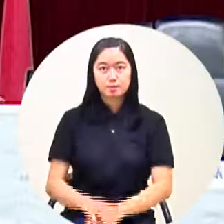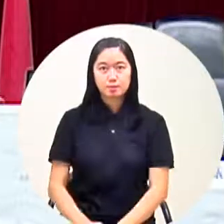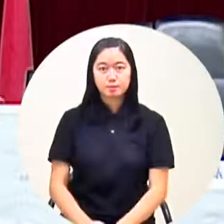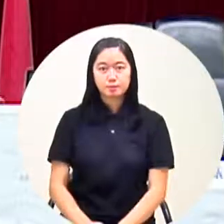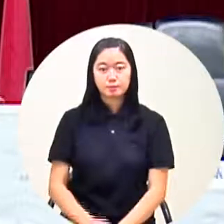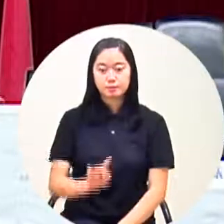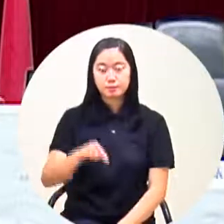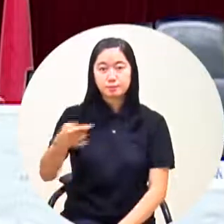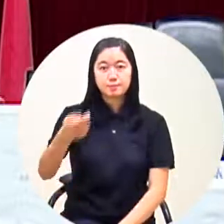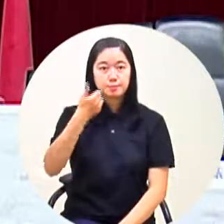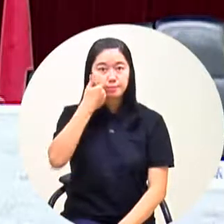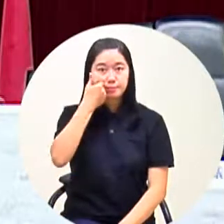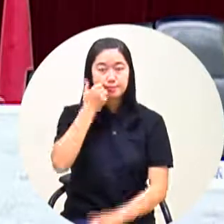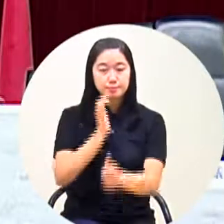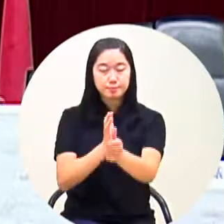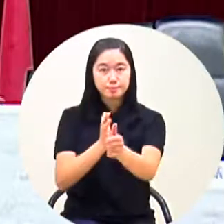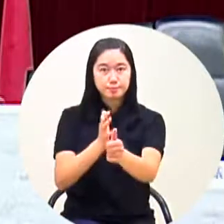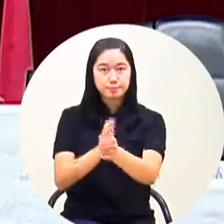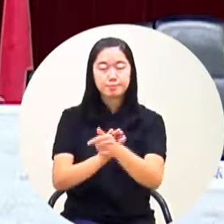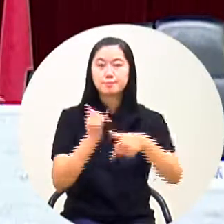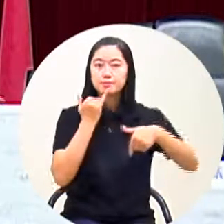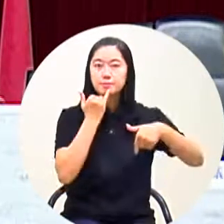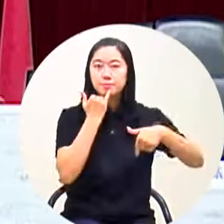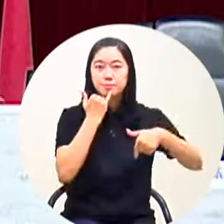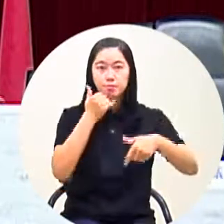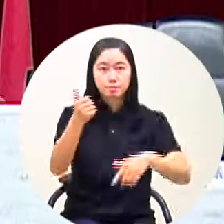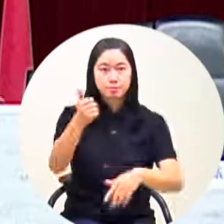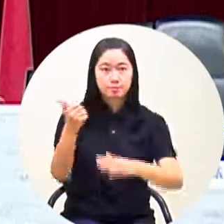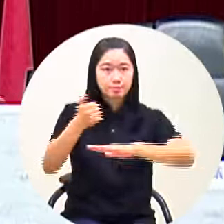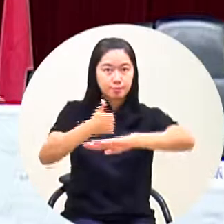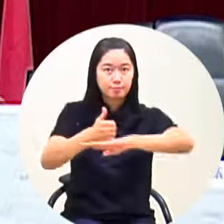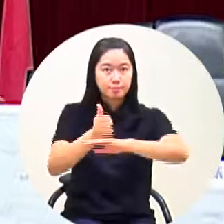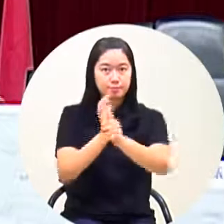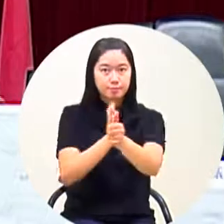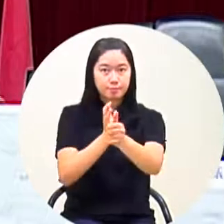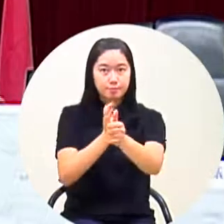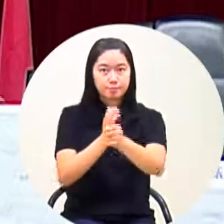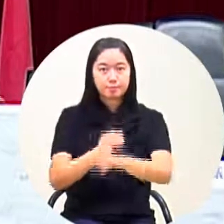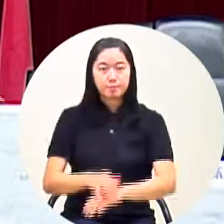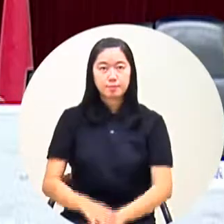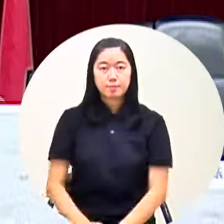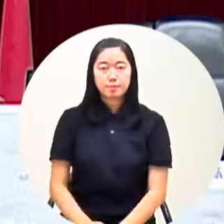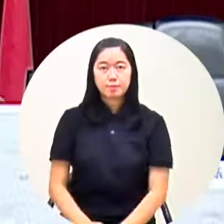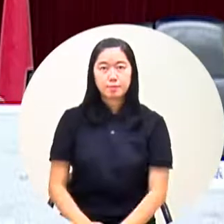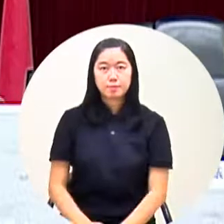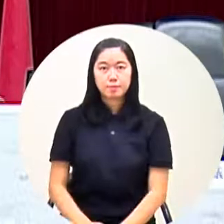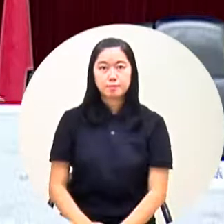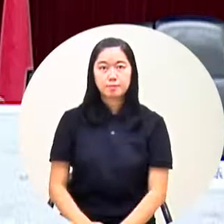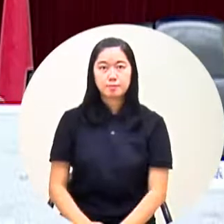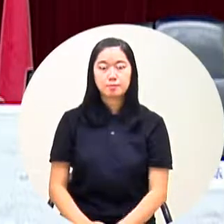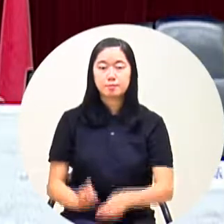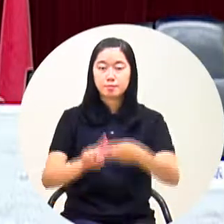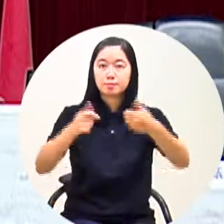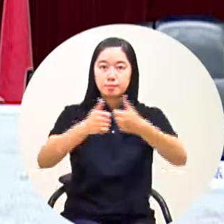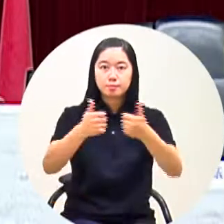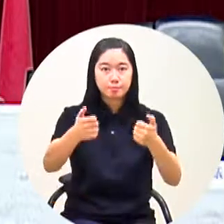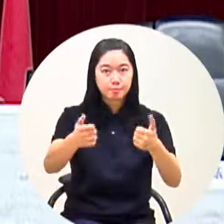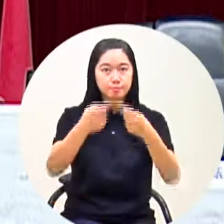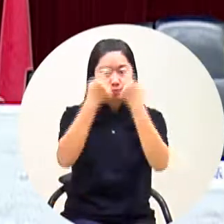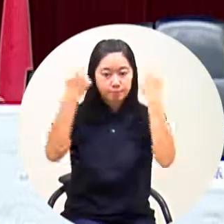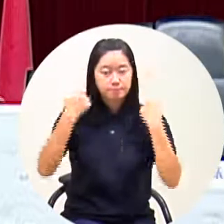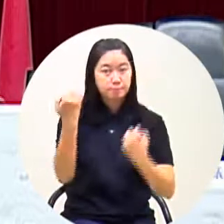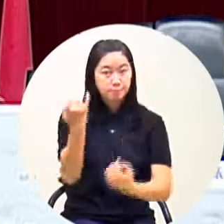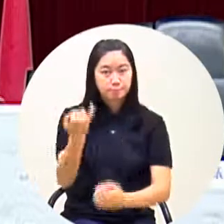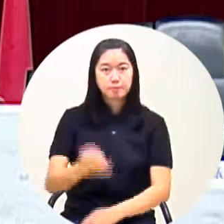接下来进行质询的是何全峰何议员，请何议员发言。 谢谢我们大会主席哈，周领文周议员，